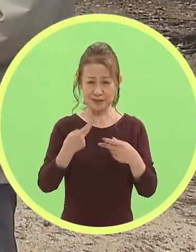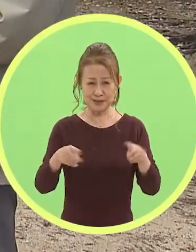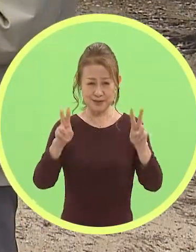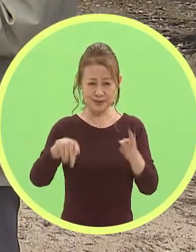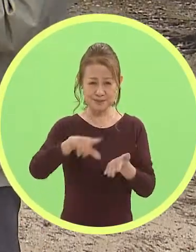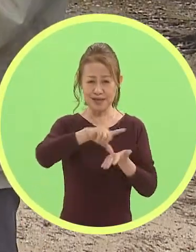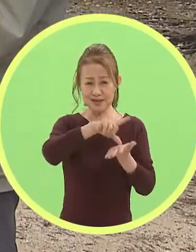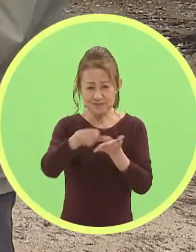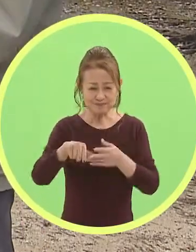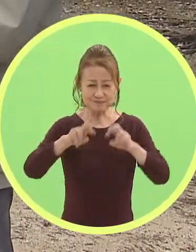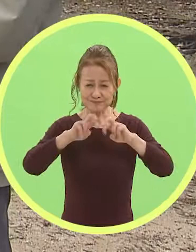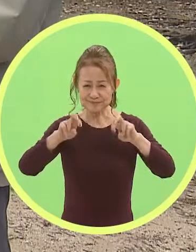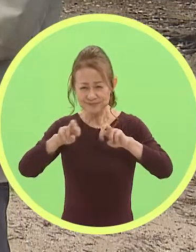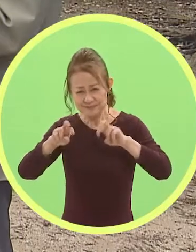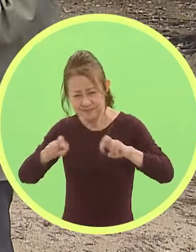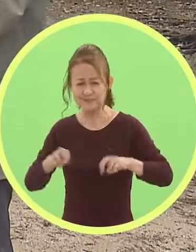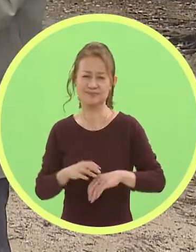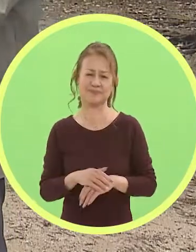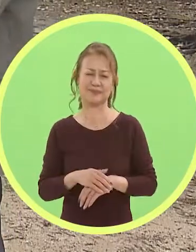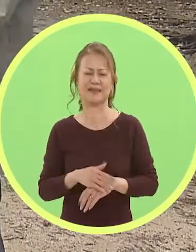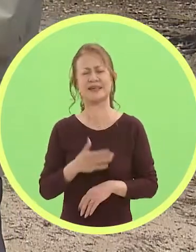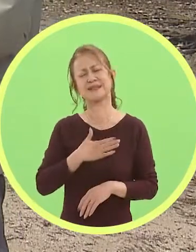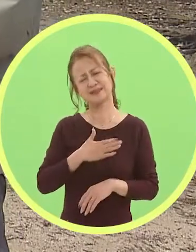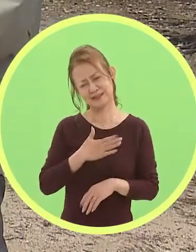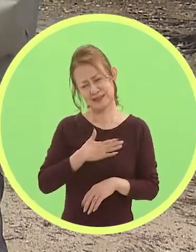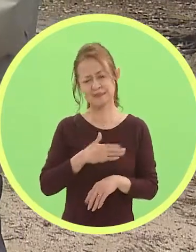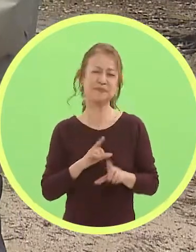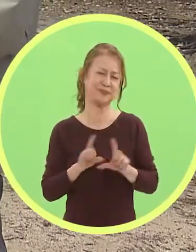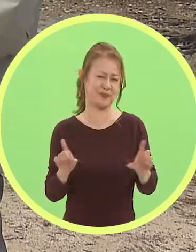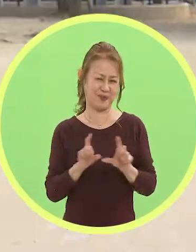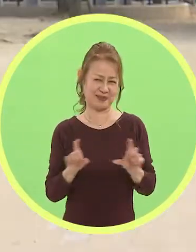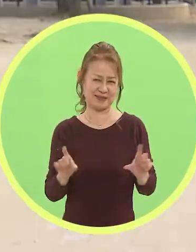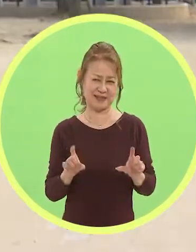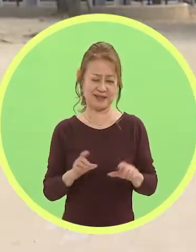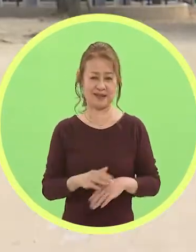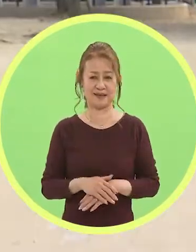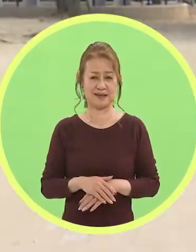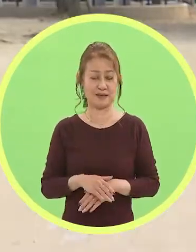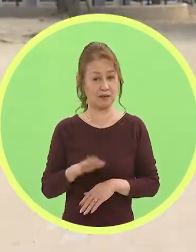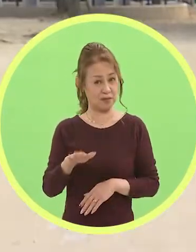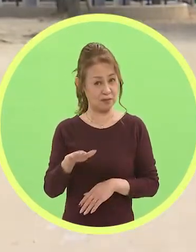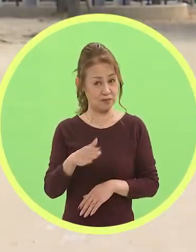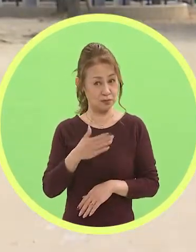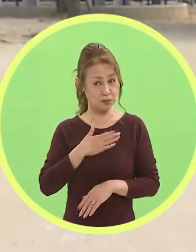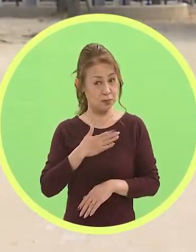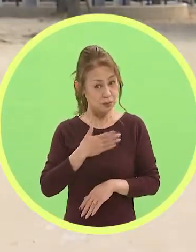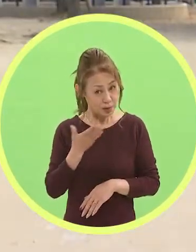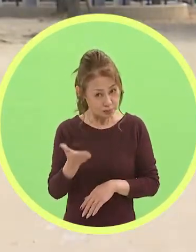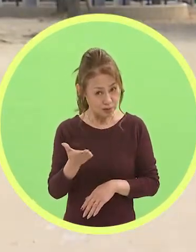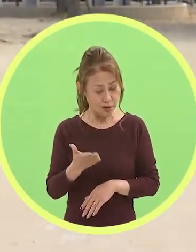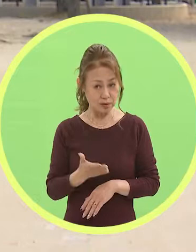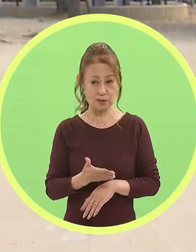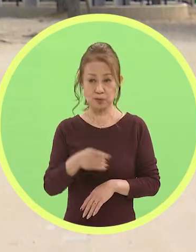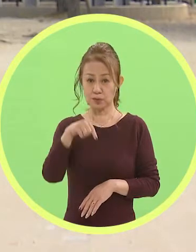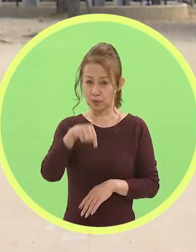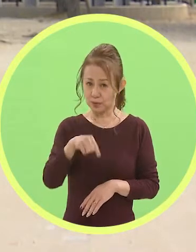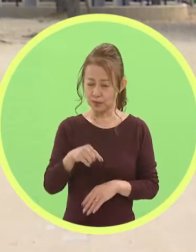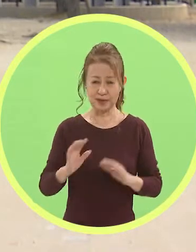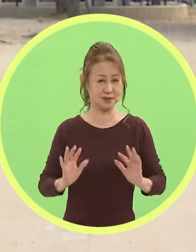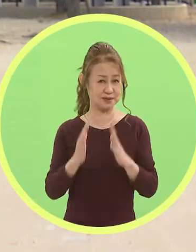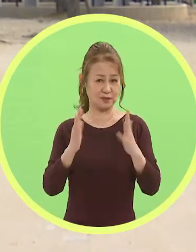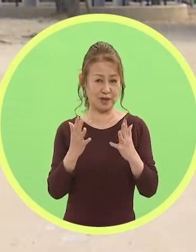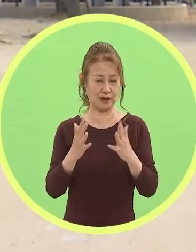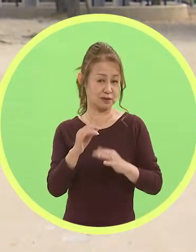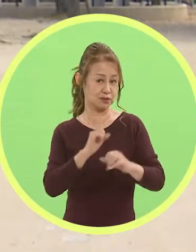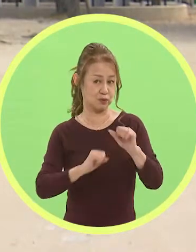域都市圏をね、調査してるんですよ。これくらい知ってて当然なんです。 じゃあこれは知ってますか。肘山公園では